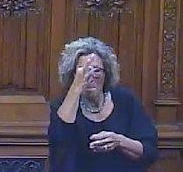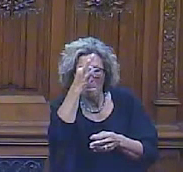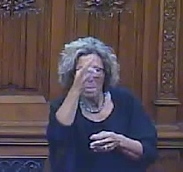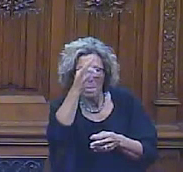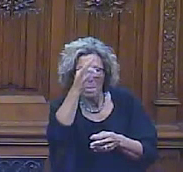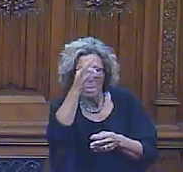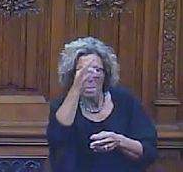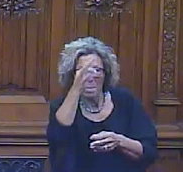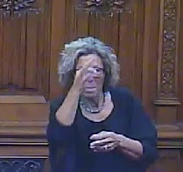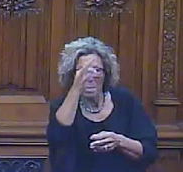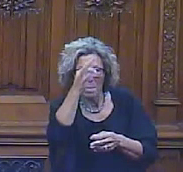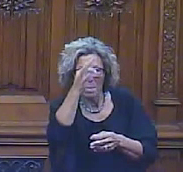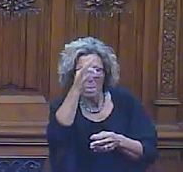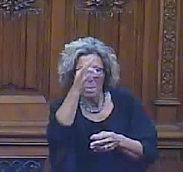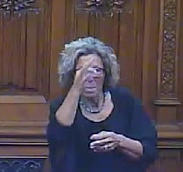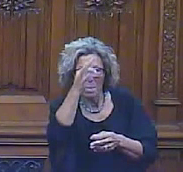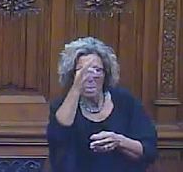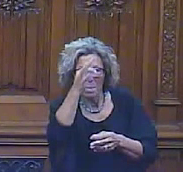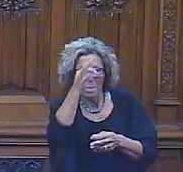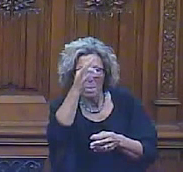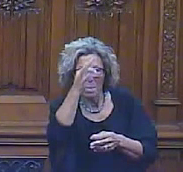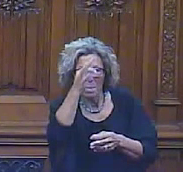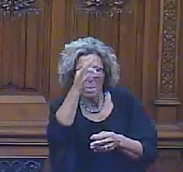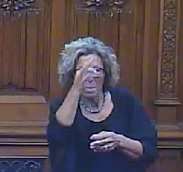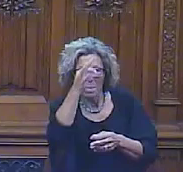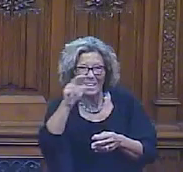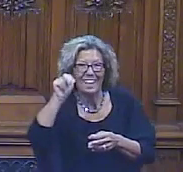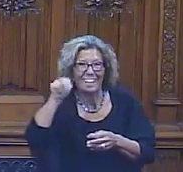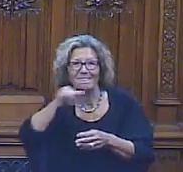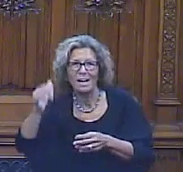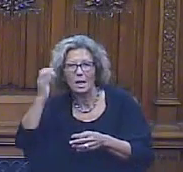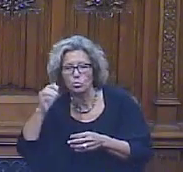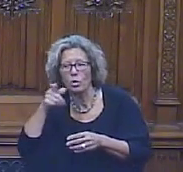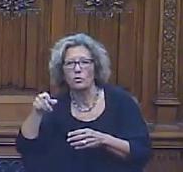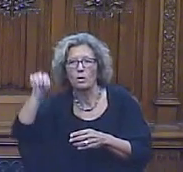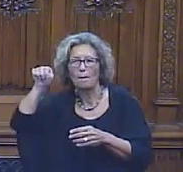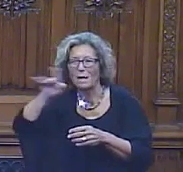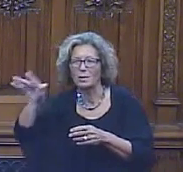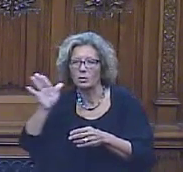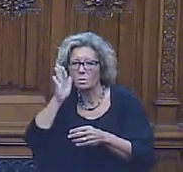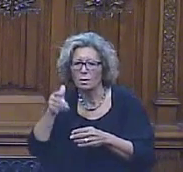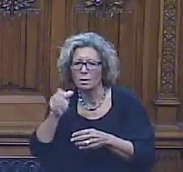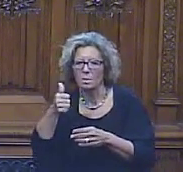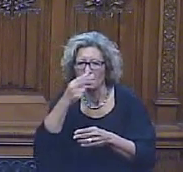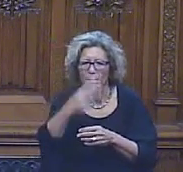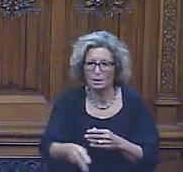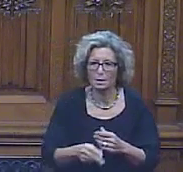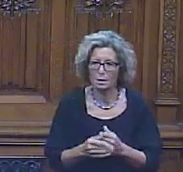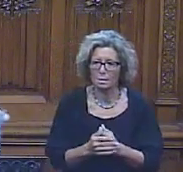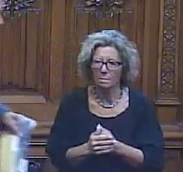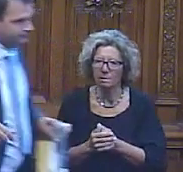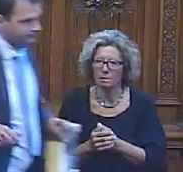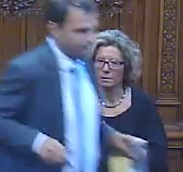äußerster Verzweiflung, aber ich will einfach die Bilder aus Nickelsdorf und aus Mazedonien so einfach nicht mehr sehen.